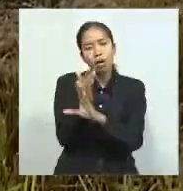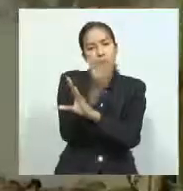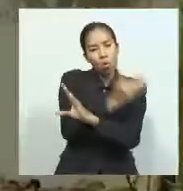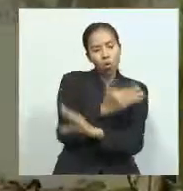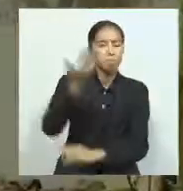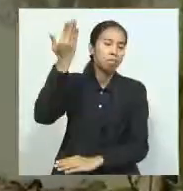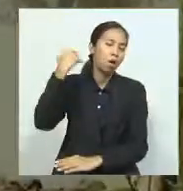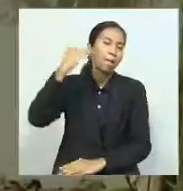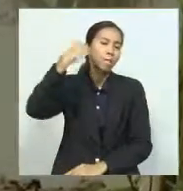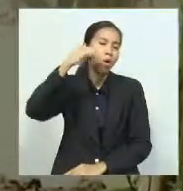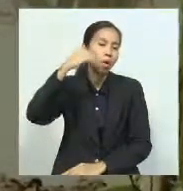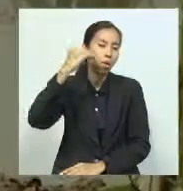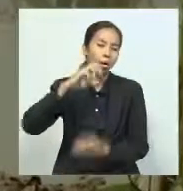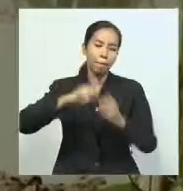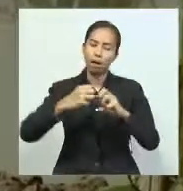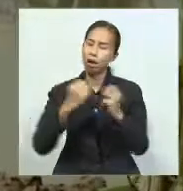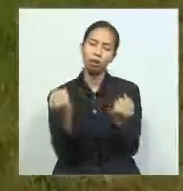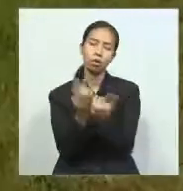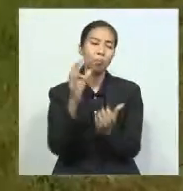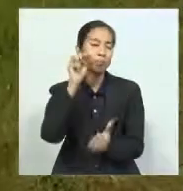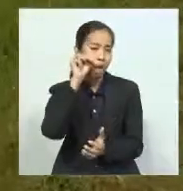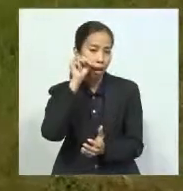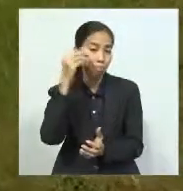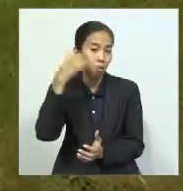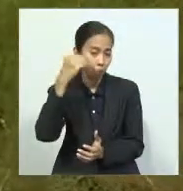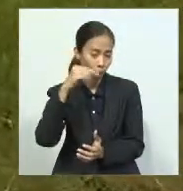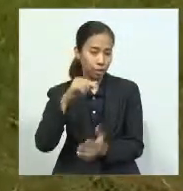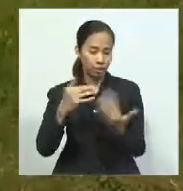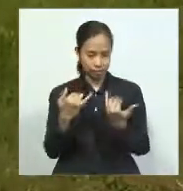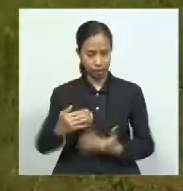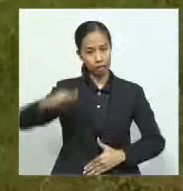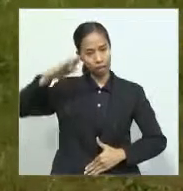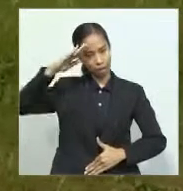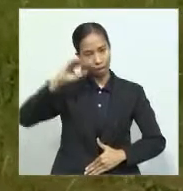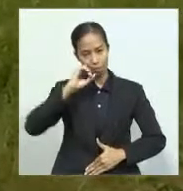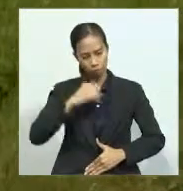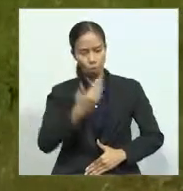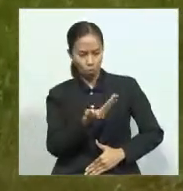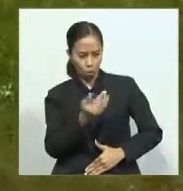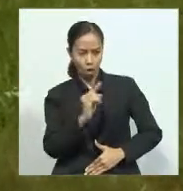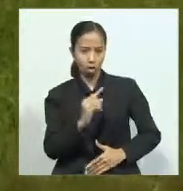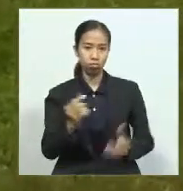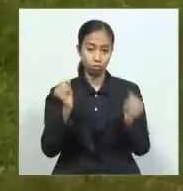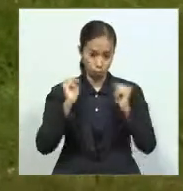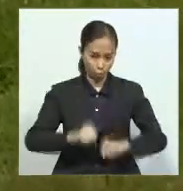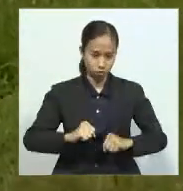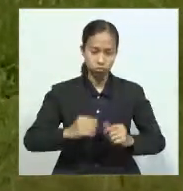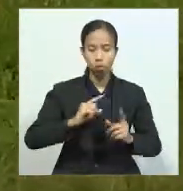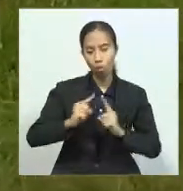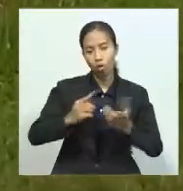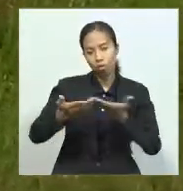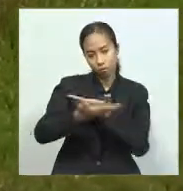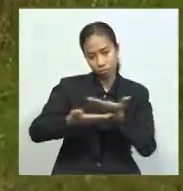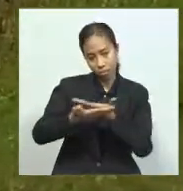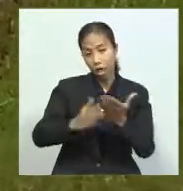าวในเรื่องนี้อยู่บ่อยครั้งโดยทหารนะครับก็ขอให้ทางส่วนราชการมีการเรียกผู้ใช้น้ำมาทำข้อตกลงกันแต่ว่าถ้าไม่เป็นผลนะครับท